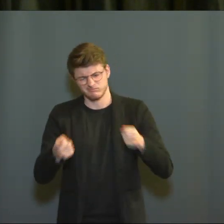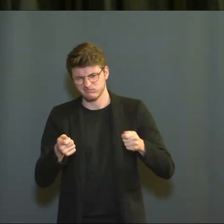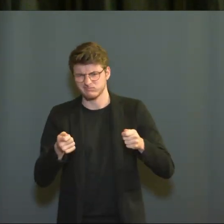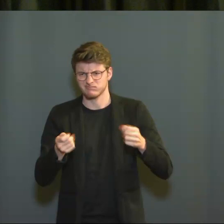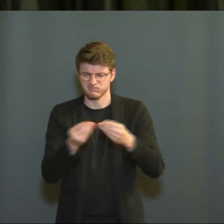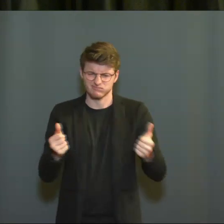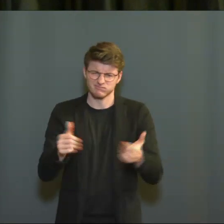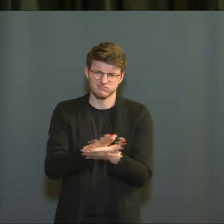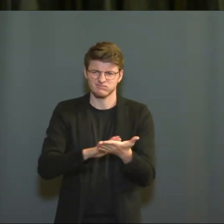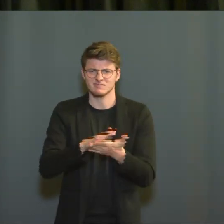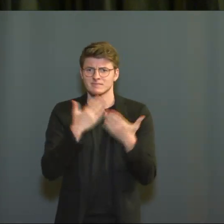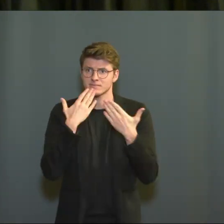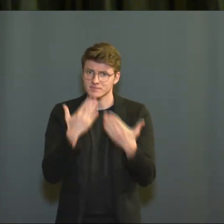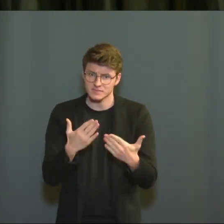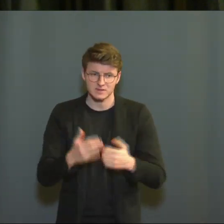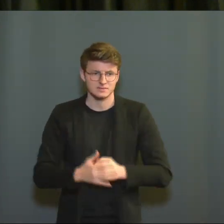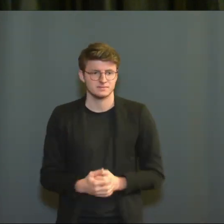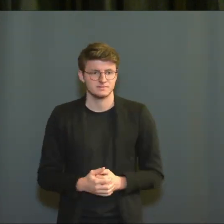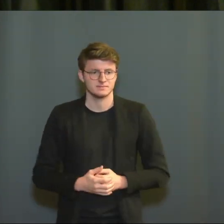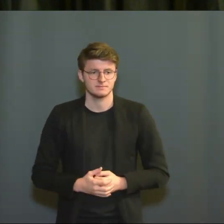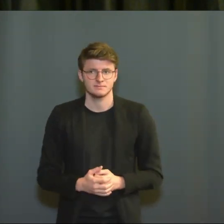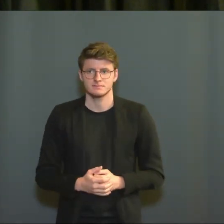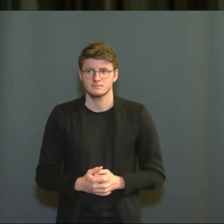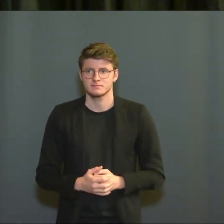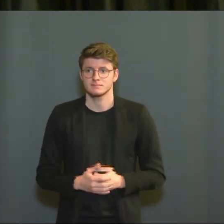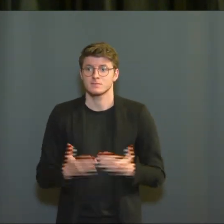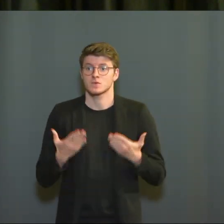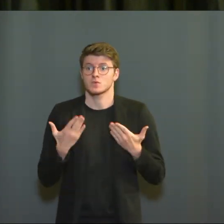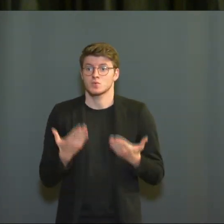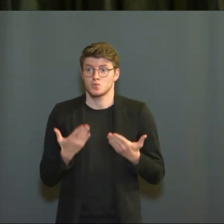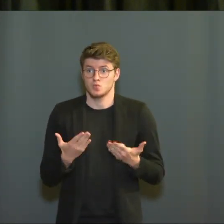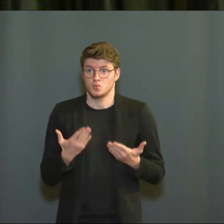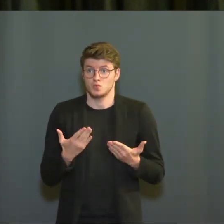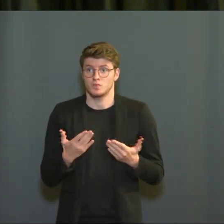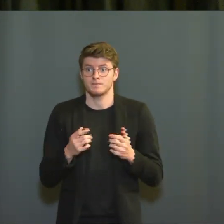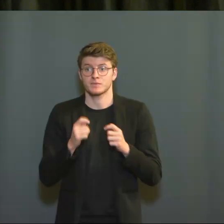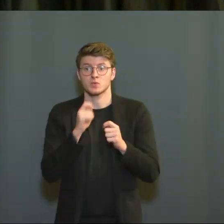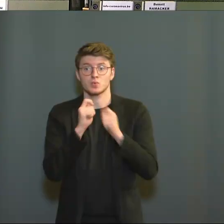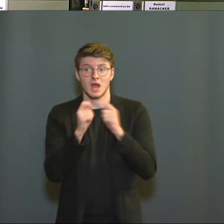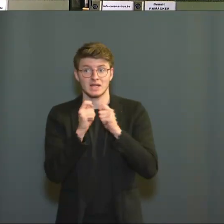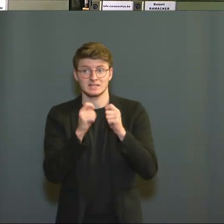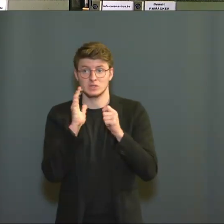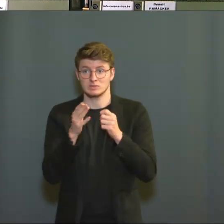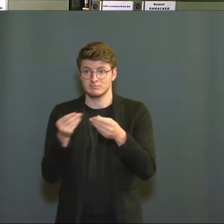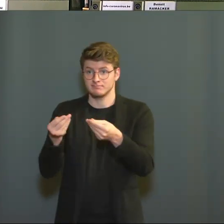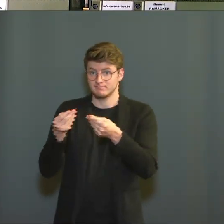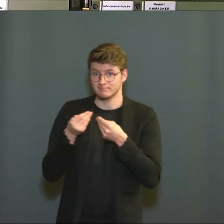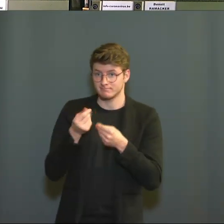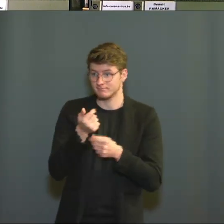Ik bedank u. We hebben nu enkele vragen gekregen van journalisten.